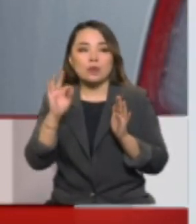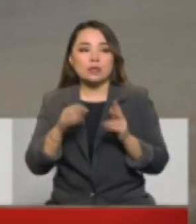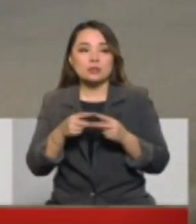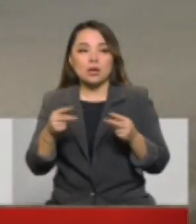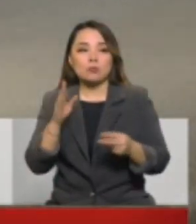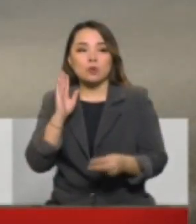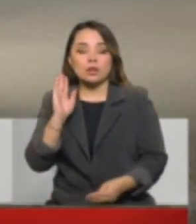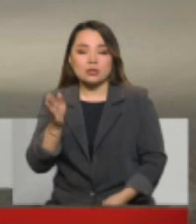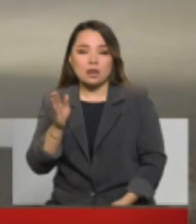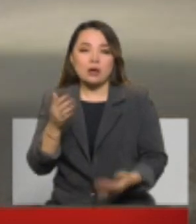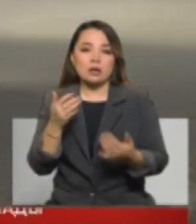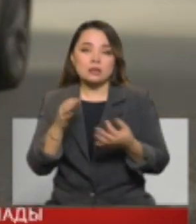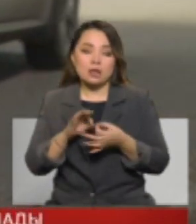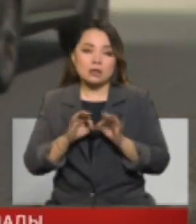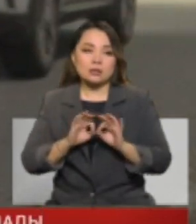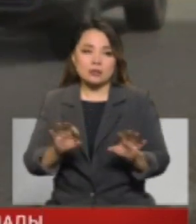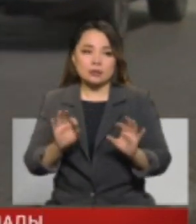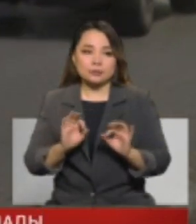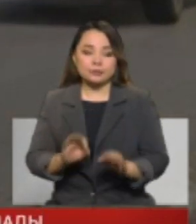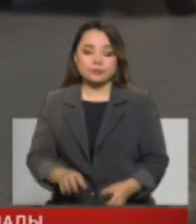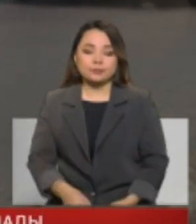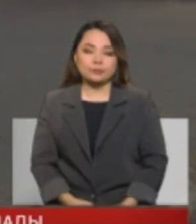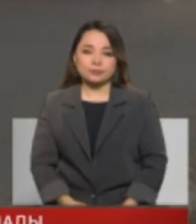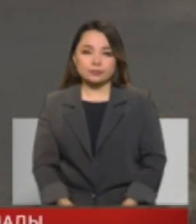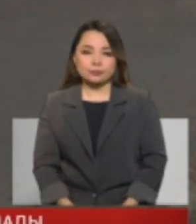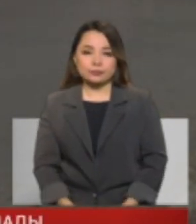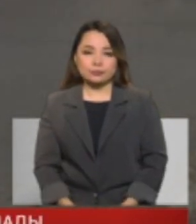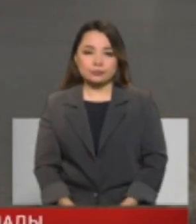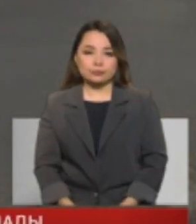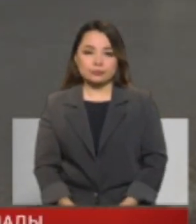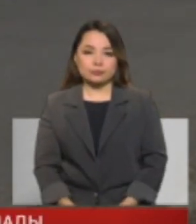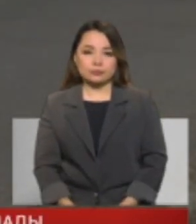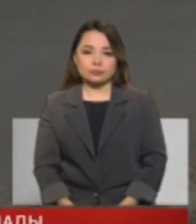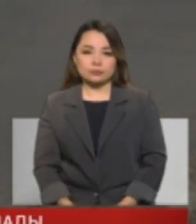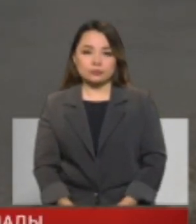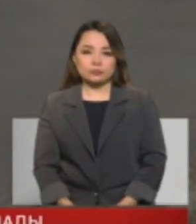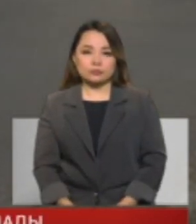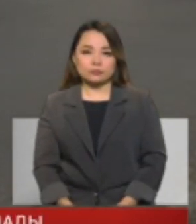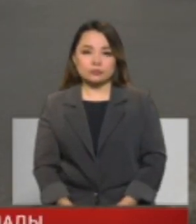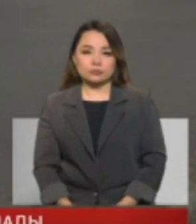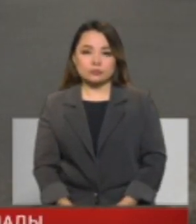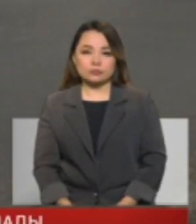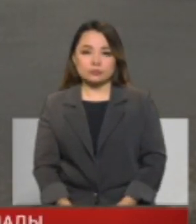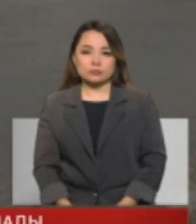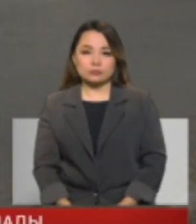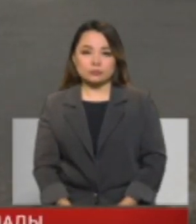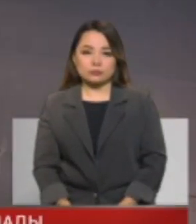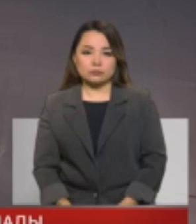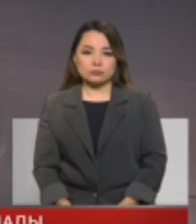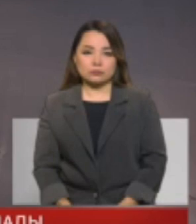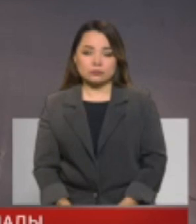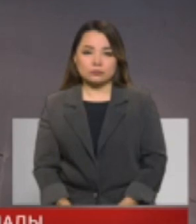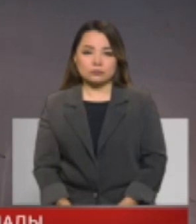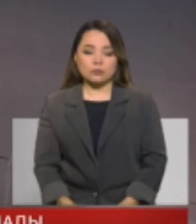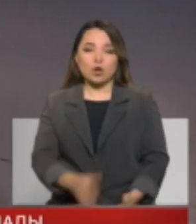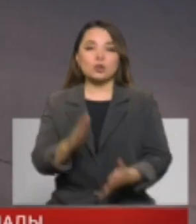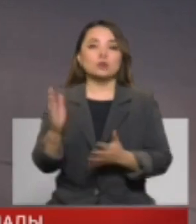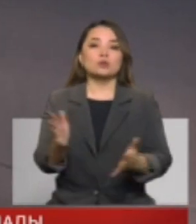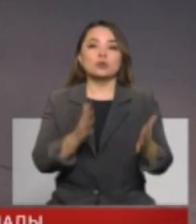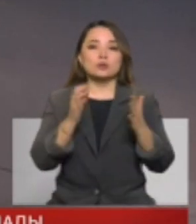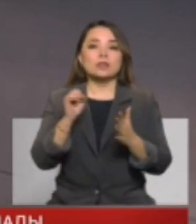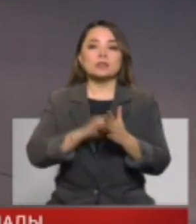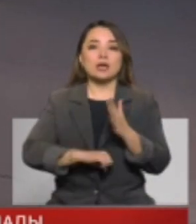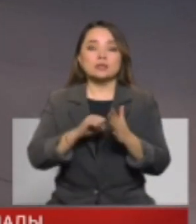теңестірілмек. Оңғар Алпысбайұлы, Бақтияр Омар, Қуаныш Ғалымұлы, Қазақстан ұлттық телеарнасы, Астана. Дүлей